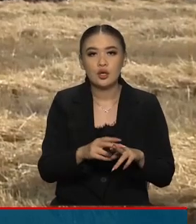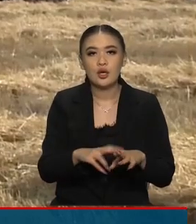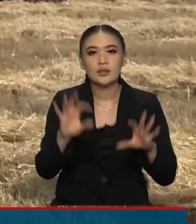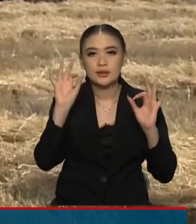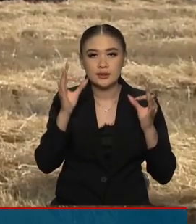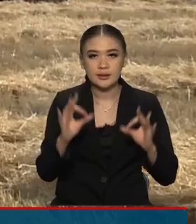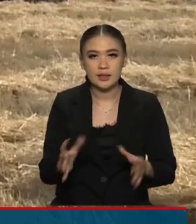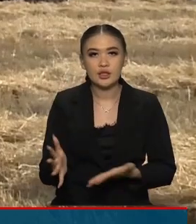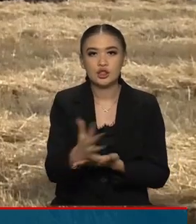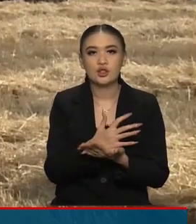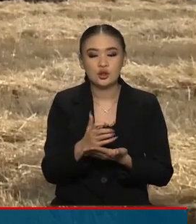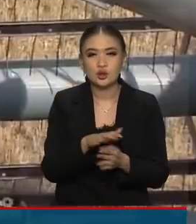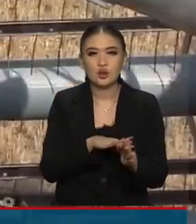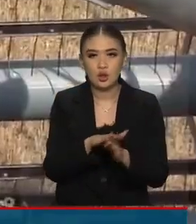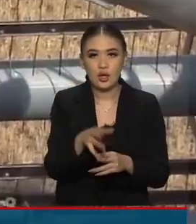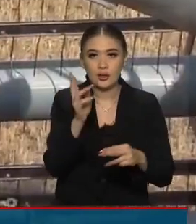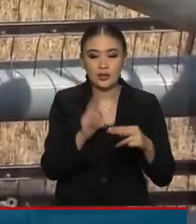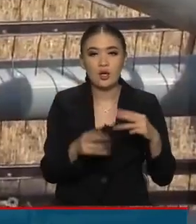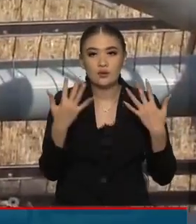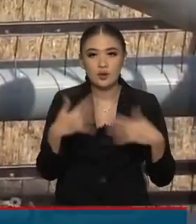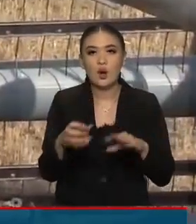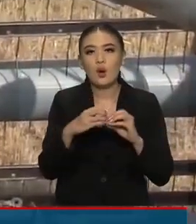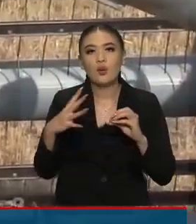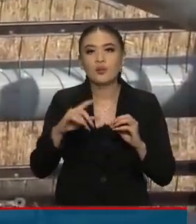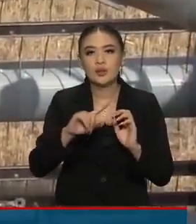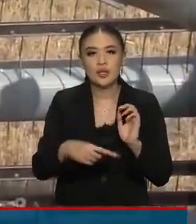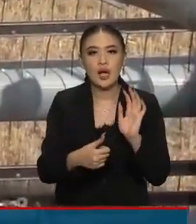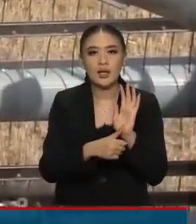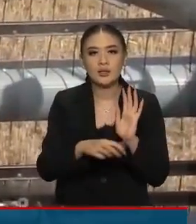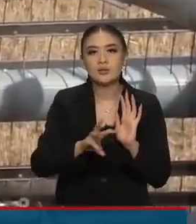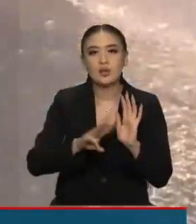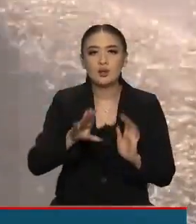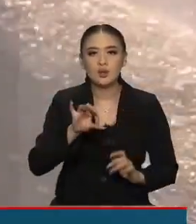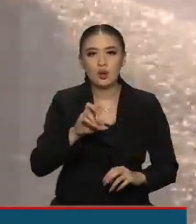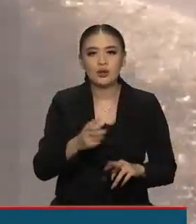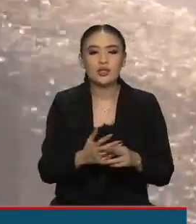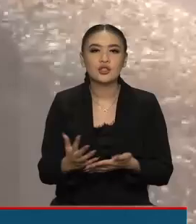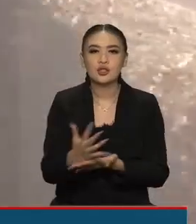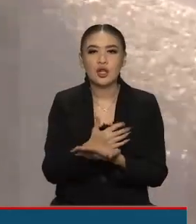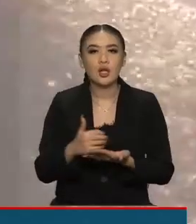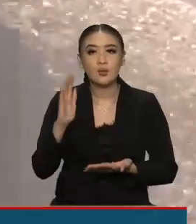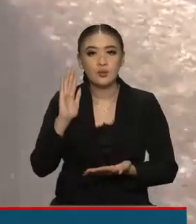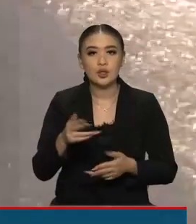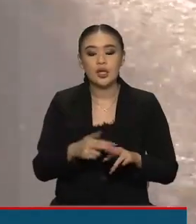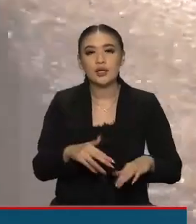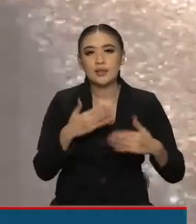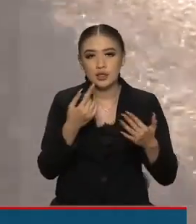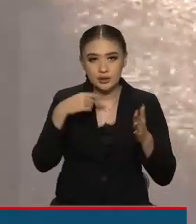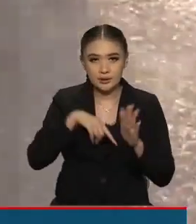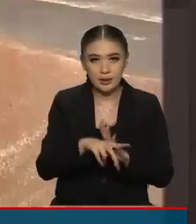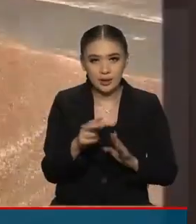Күзгі жиын терін толық аяқталған соң 15,6 миллион тонна астық жиналады деп болжанып отыр. Бұл ішкі нарықты